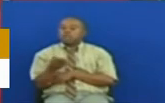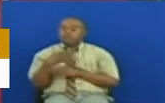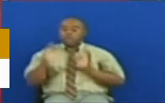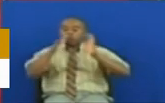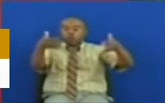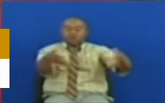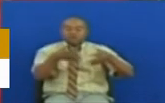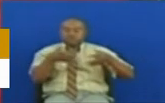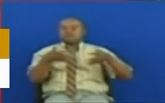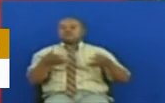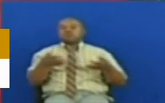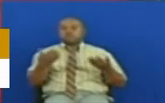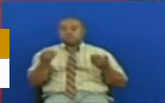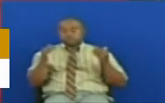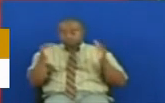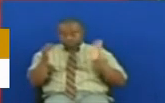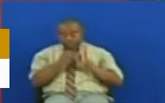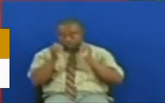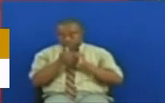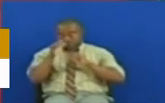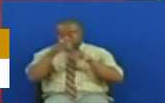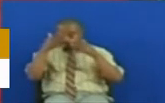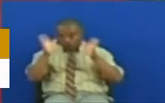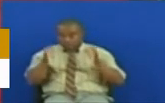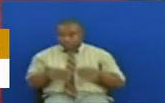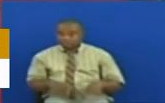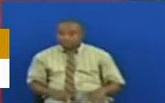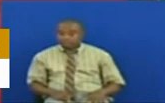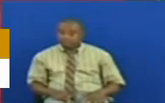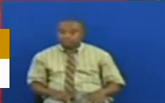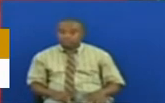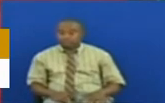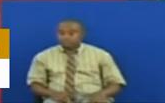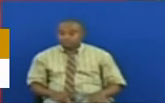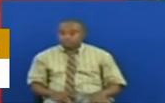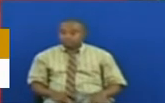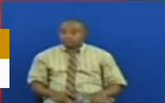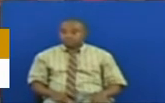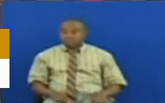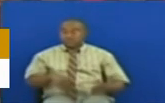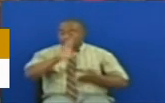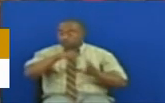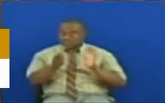Kwa tunataka sheria iweze kueleza katika ipele hicho. Jingine ambalo kurasa 7 kuna vessels pale.